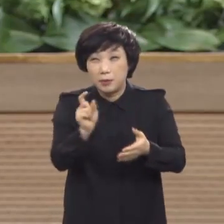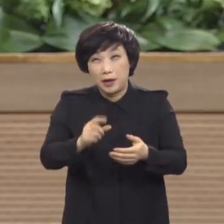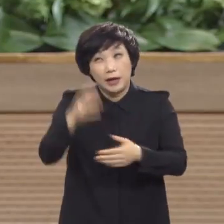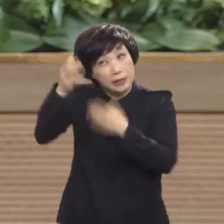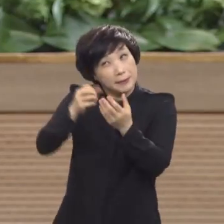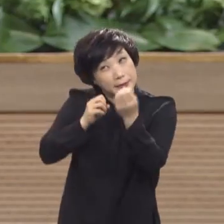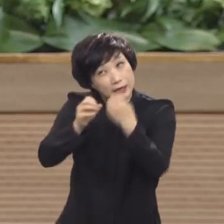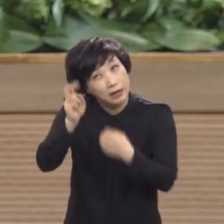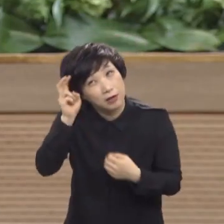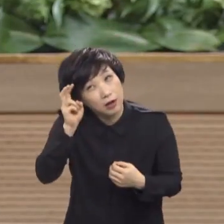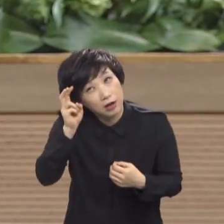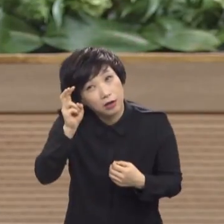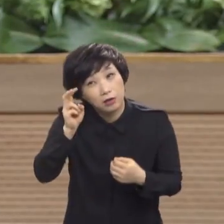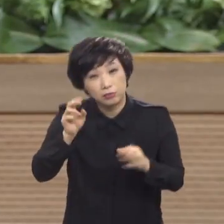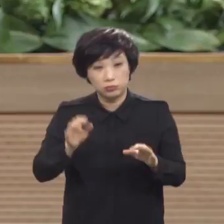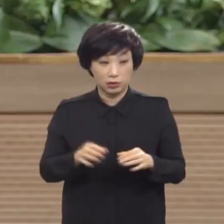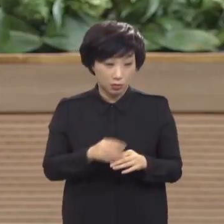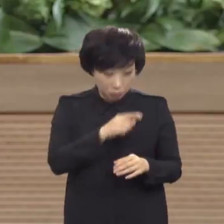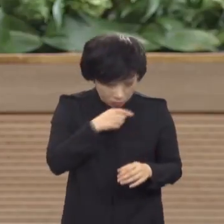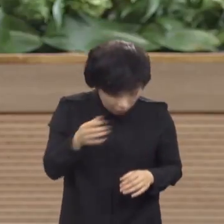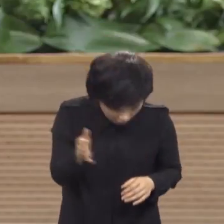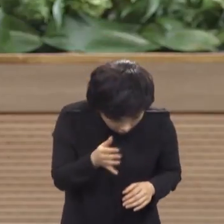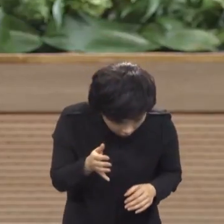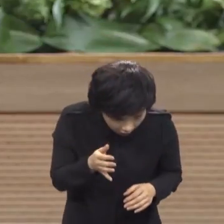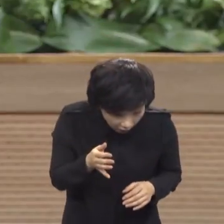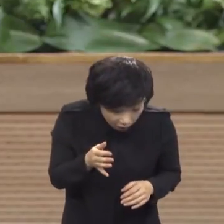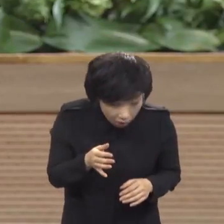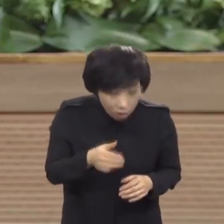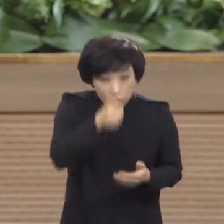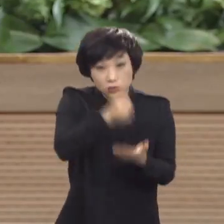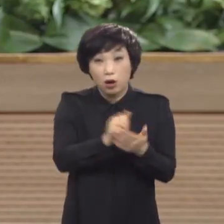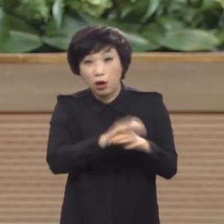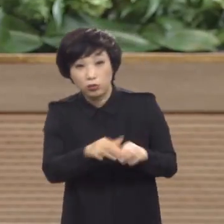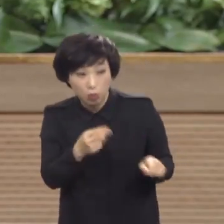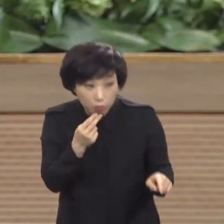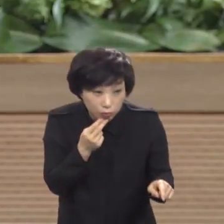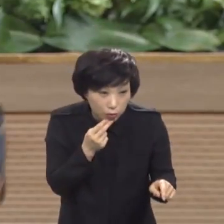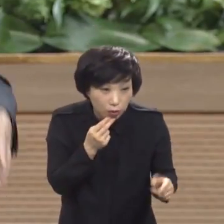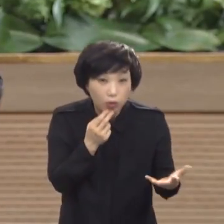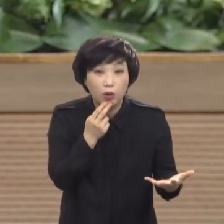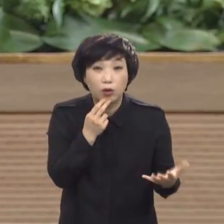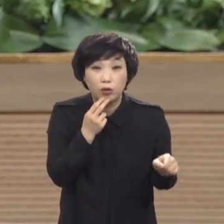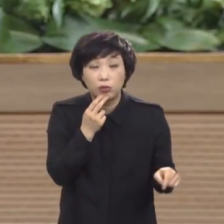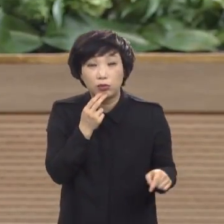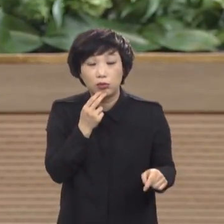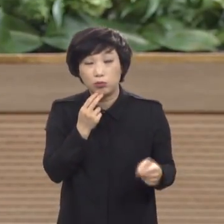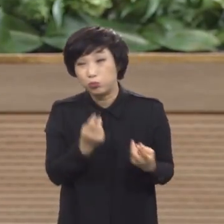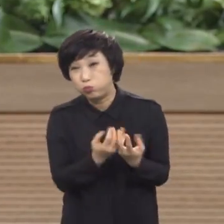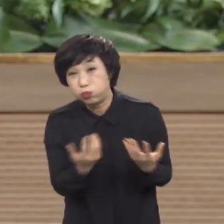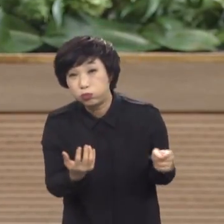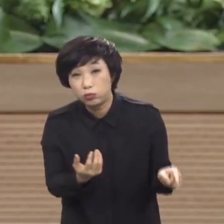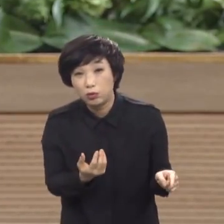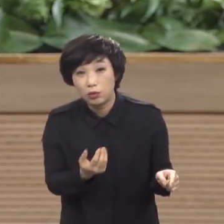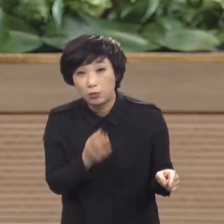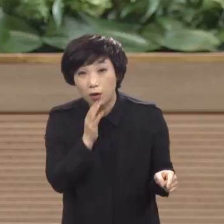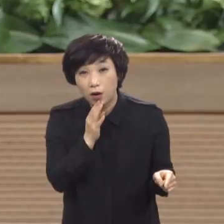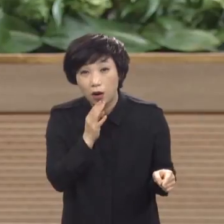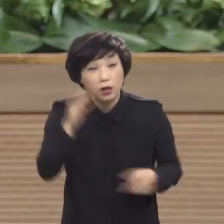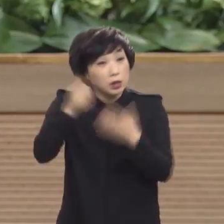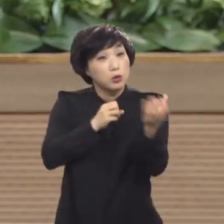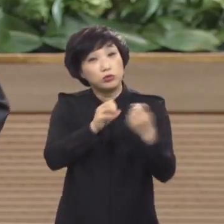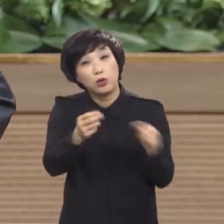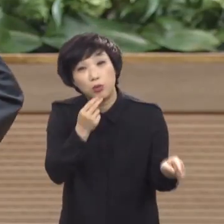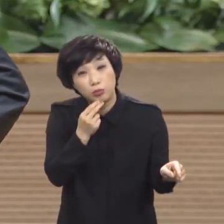것이다 했는데, 피가 없으니 죄 문제가 해결되지 않으니 어쩔 길이 없다, 받지